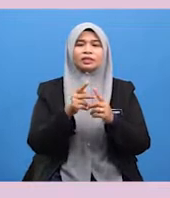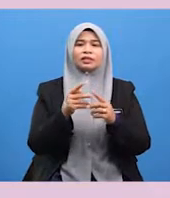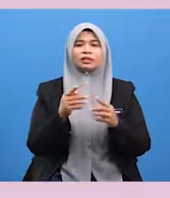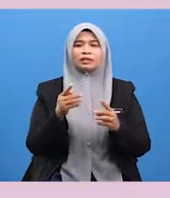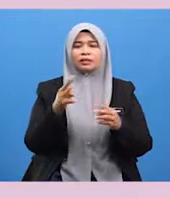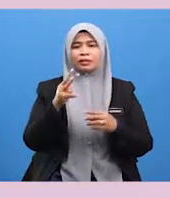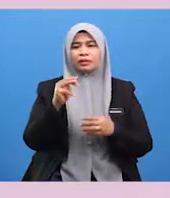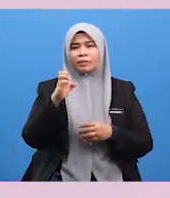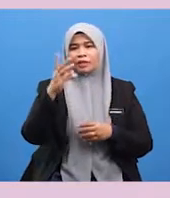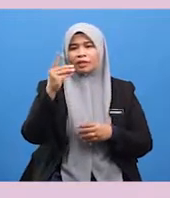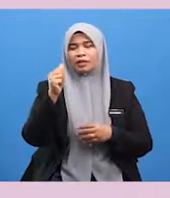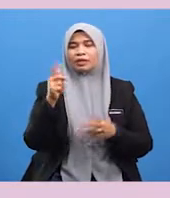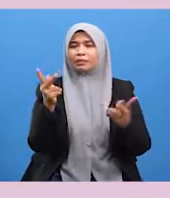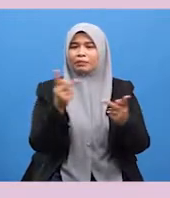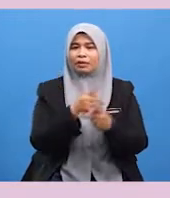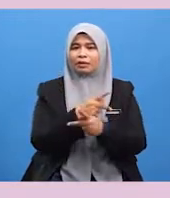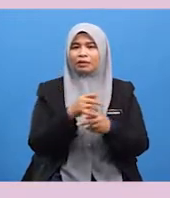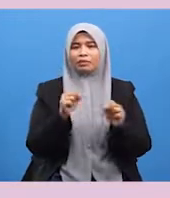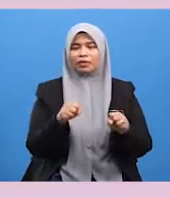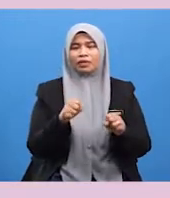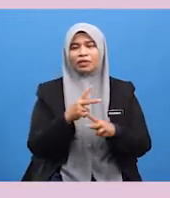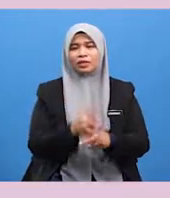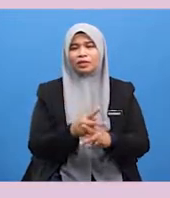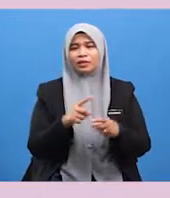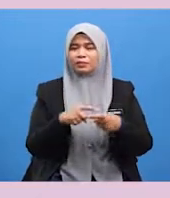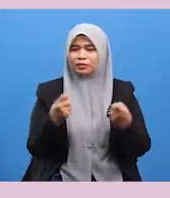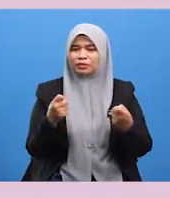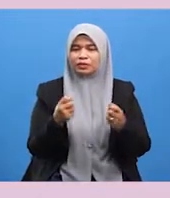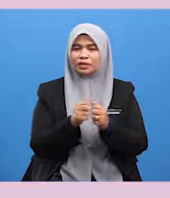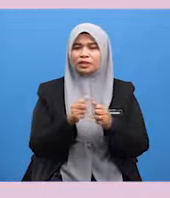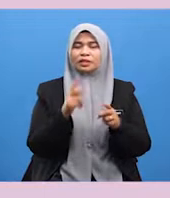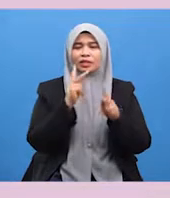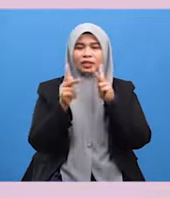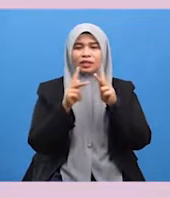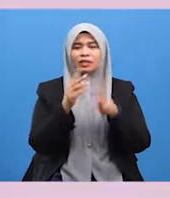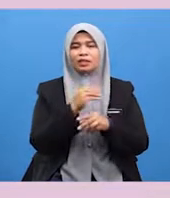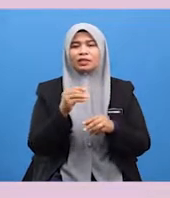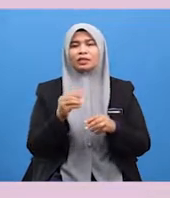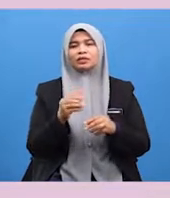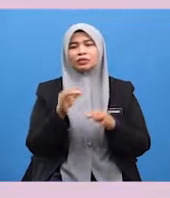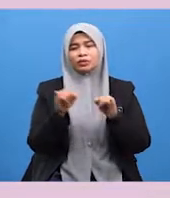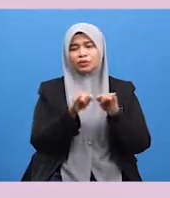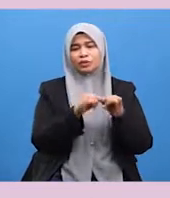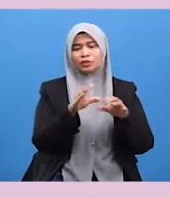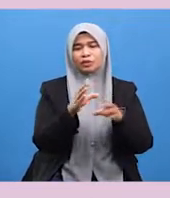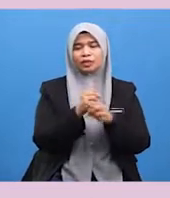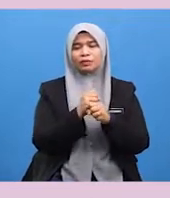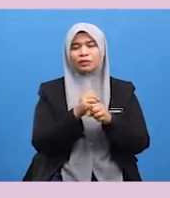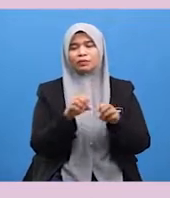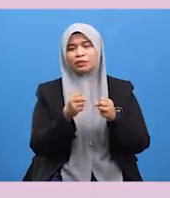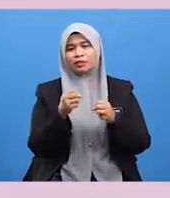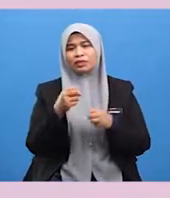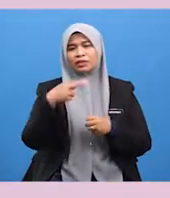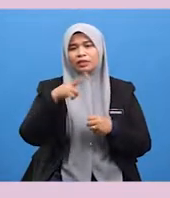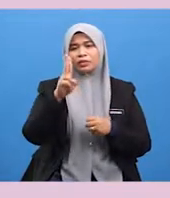mampu menegaskan keputusannya dengan kata-kata dan sekaligus dapat mematahkan hujah